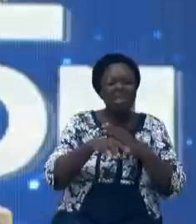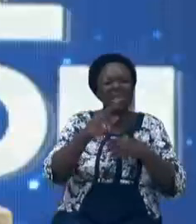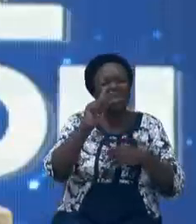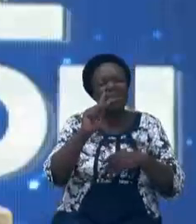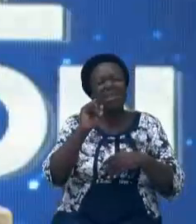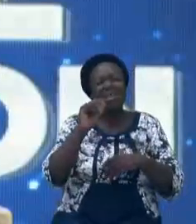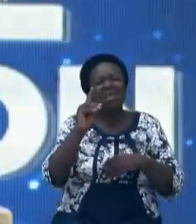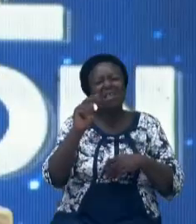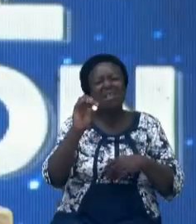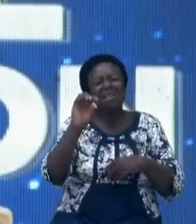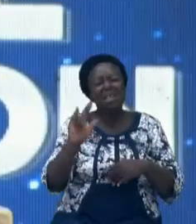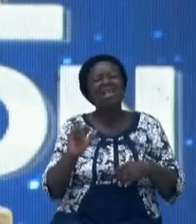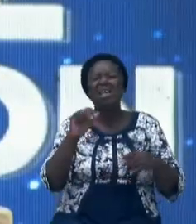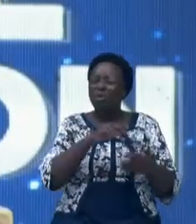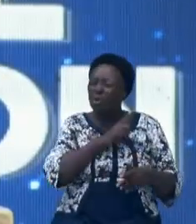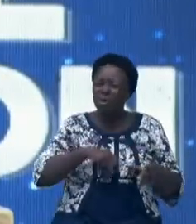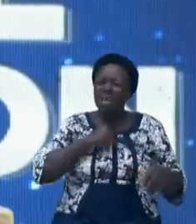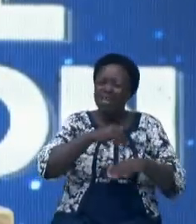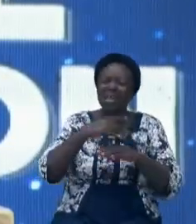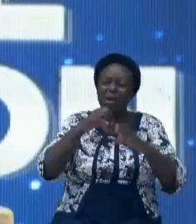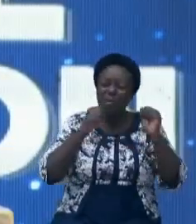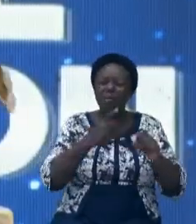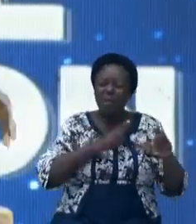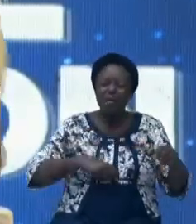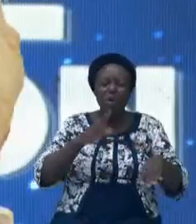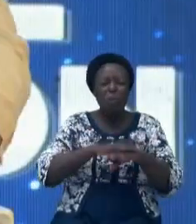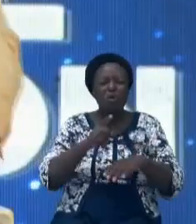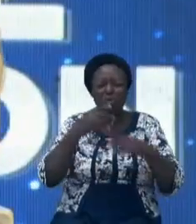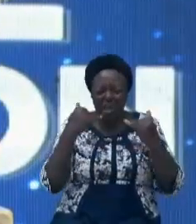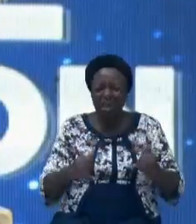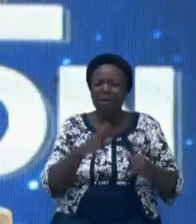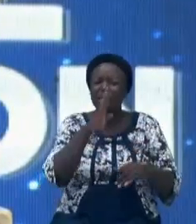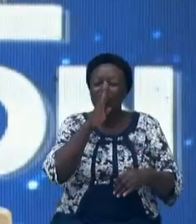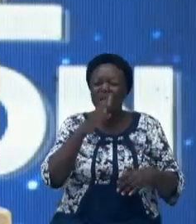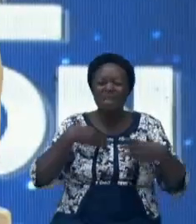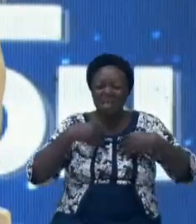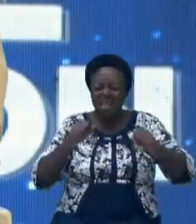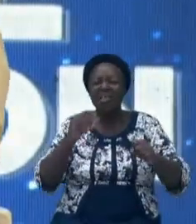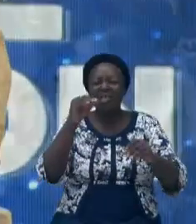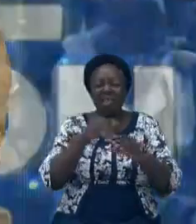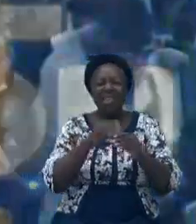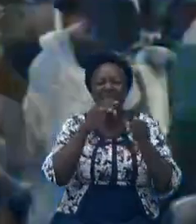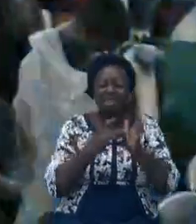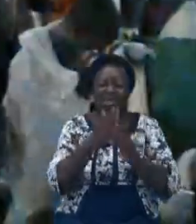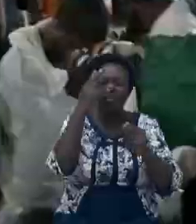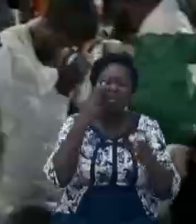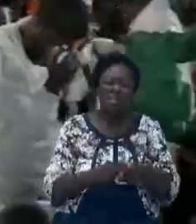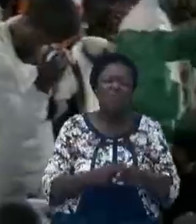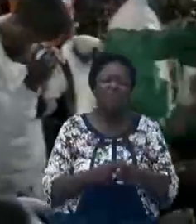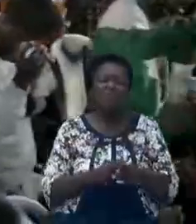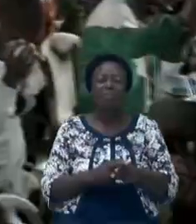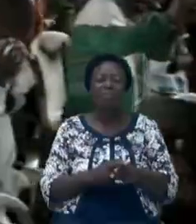sait tout malade ou pour un terrain tête dans le foie dans les reins j'envoie la puissance du seigneur soit maintenant